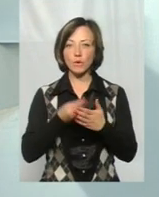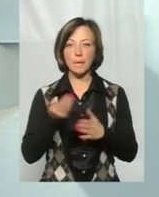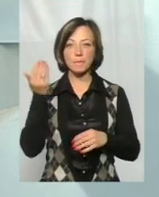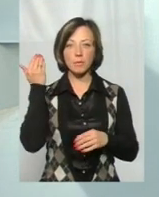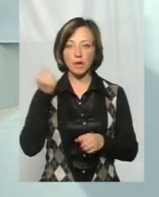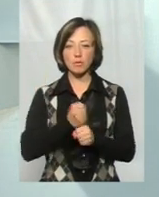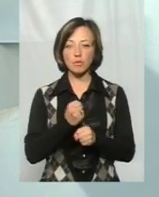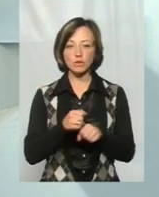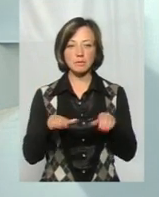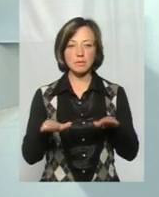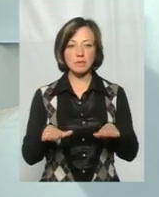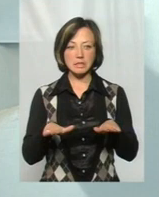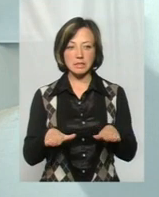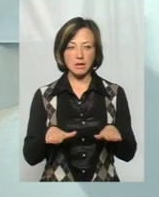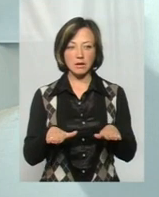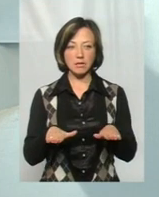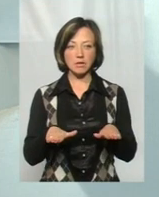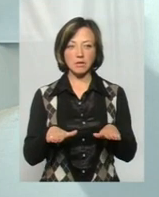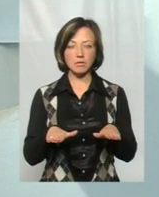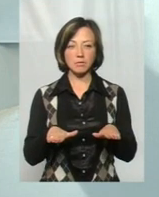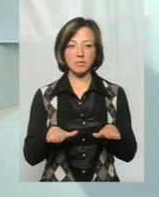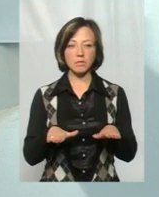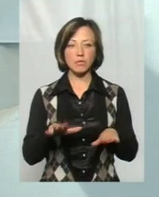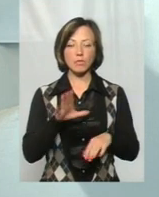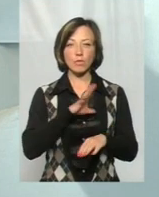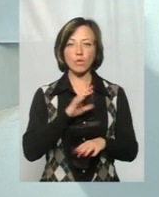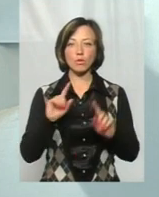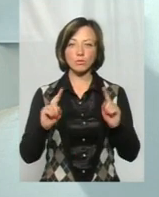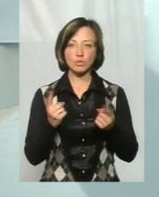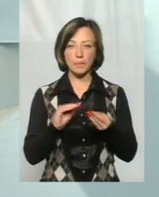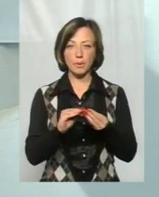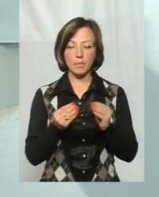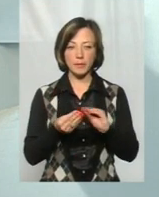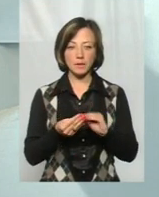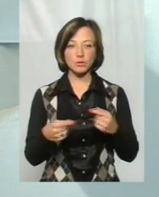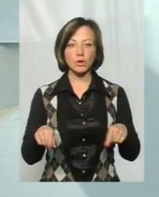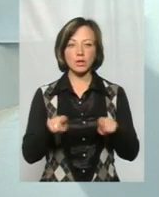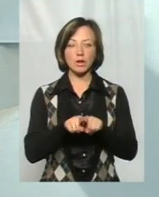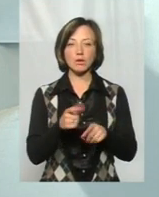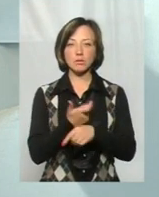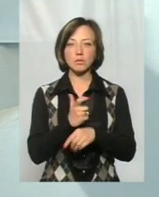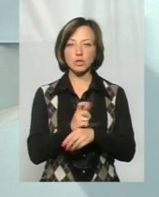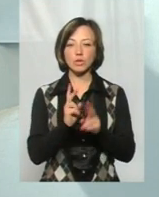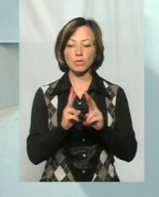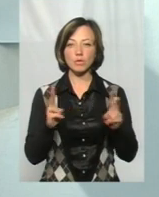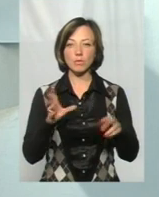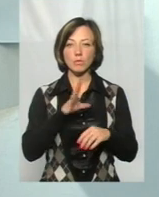попередні робочі місця, якщо вони такі були, було вкрай проблематично, а також більшість тих, які